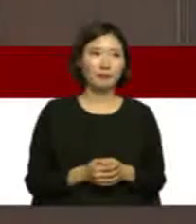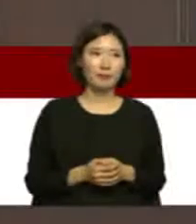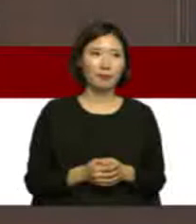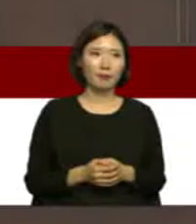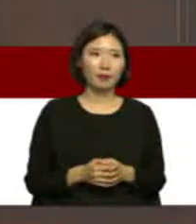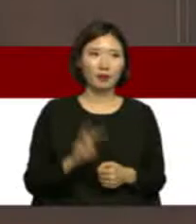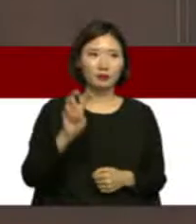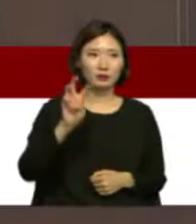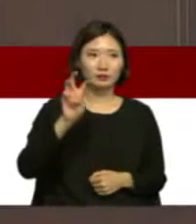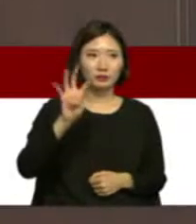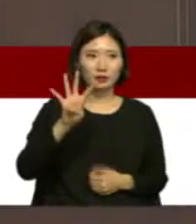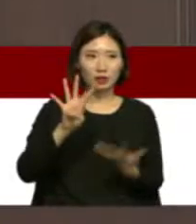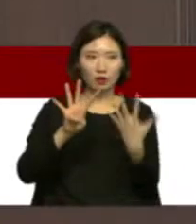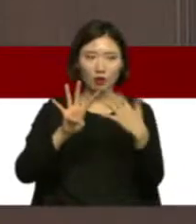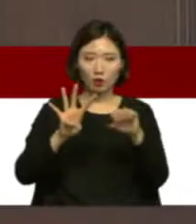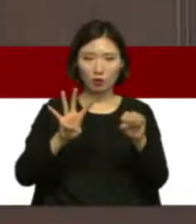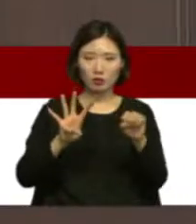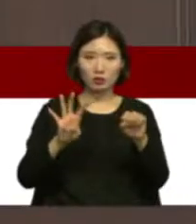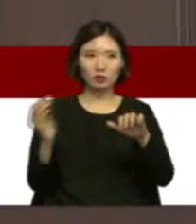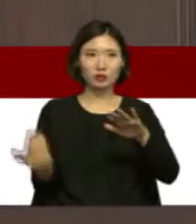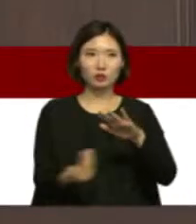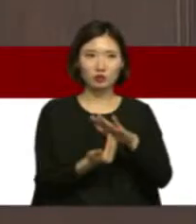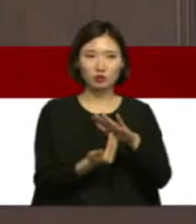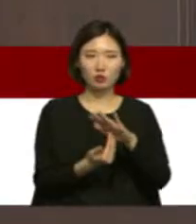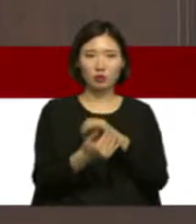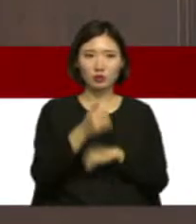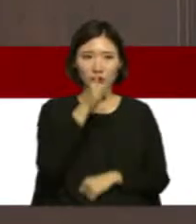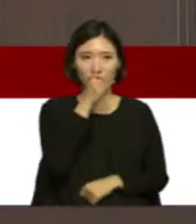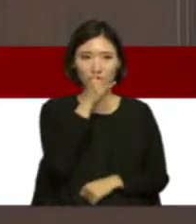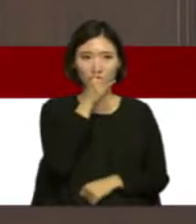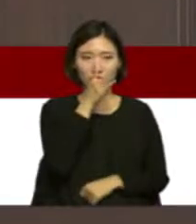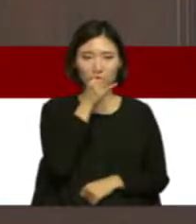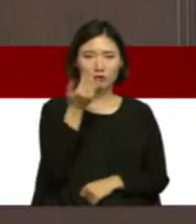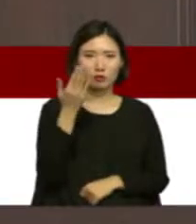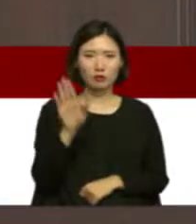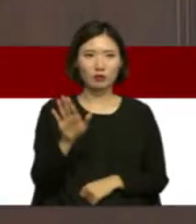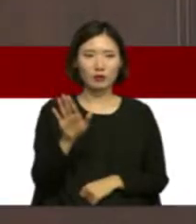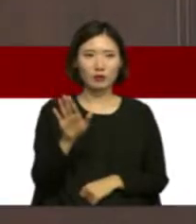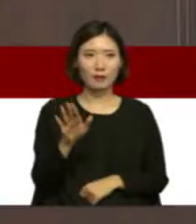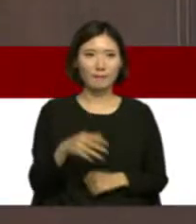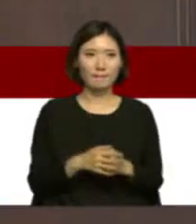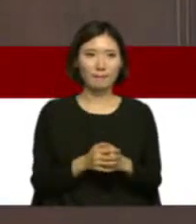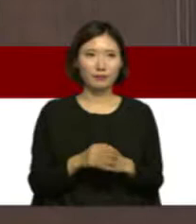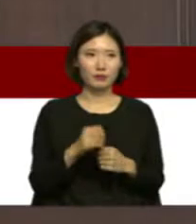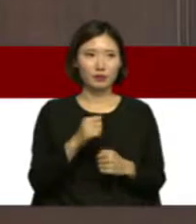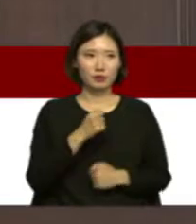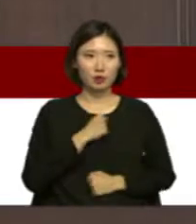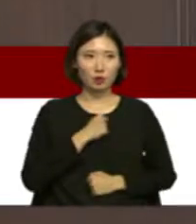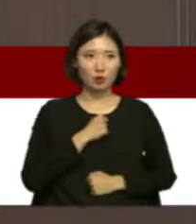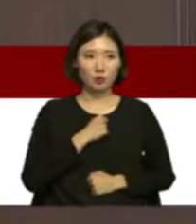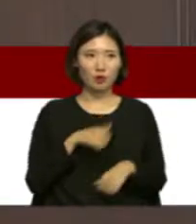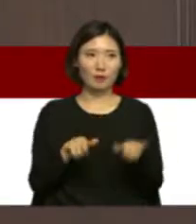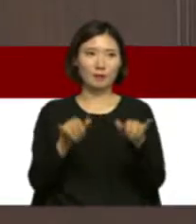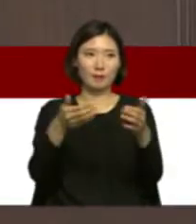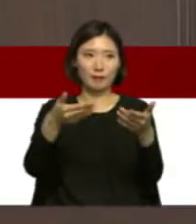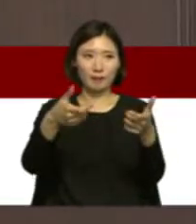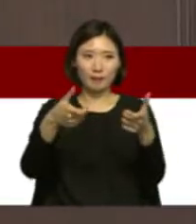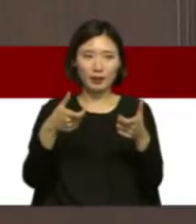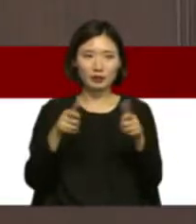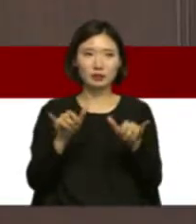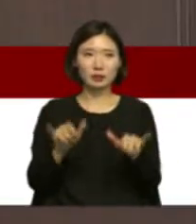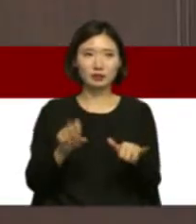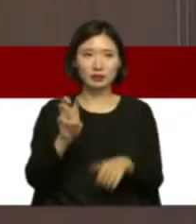일부 가서 써놓은 3 4 멀리 들으 뭐 그리고 폐하 특방 죄가 뽀 순서 5 3